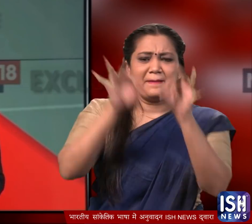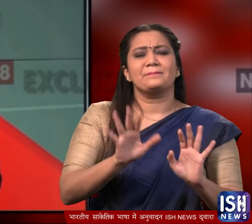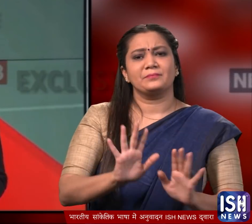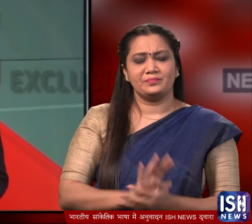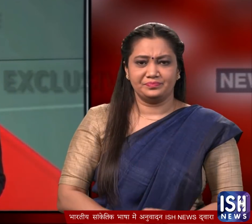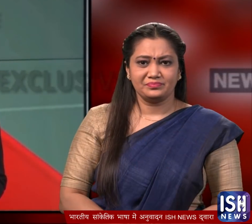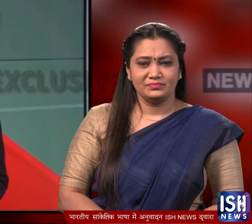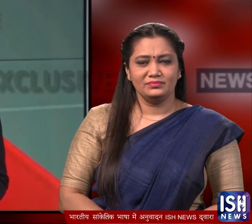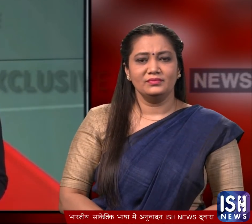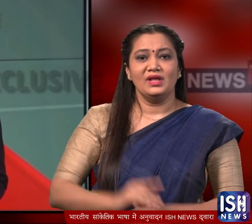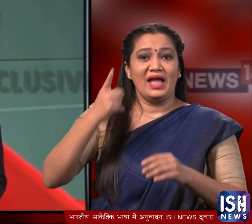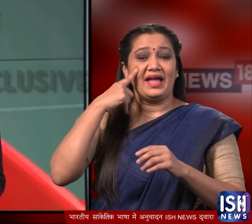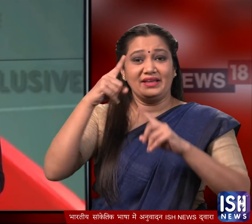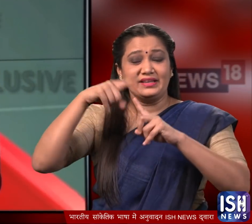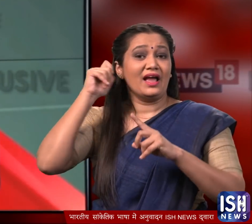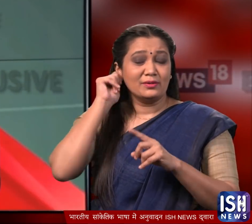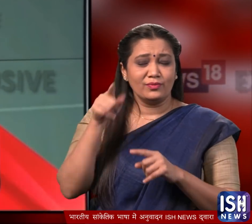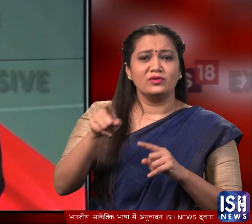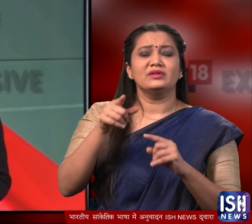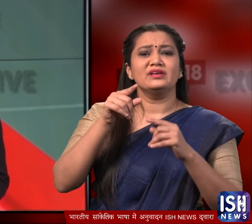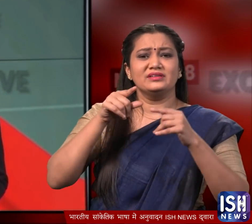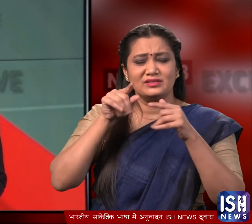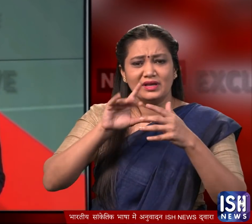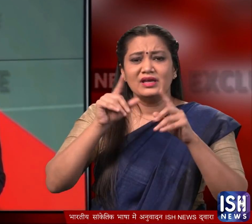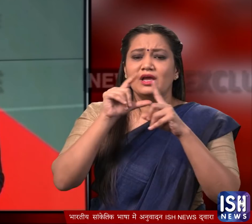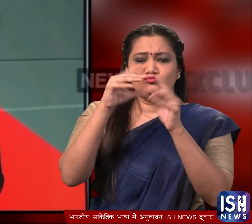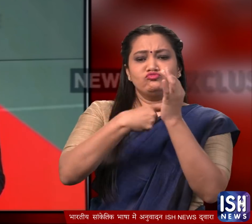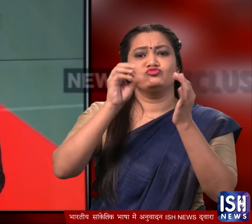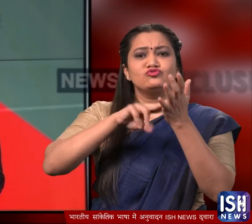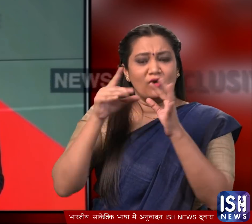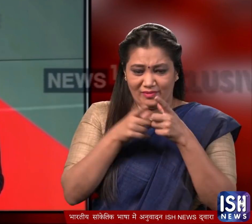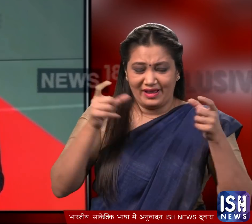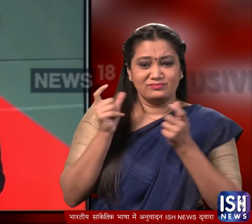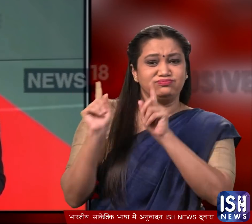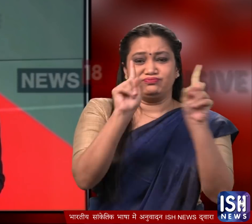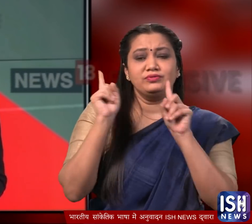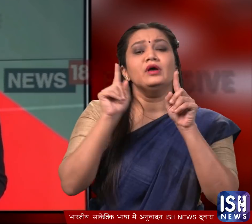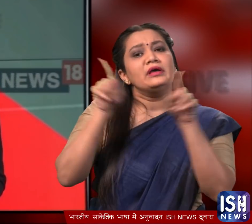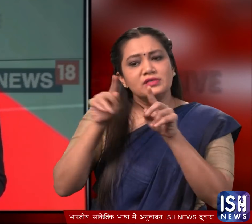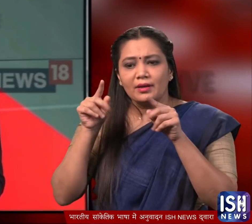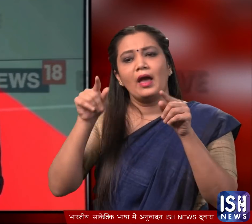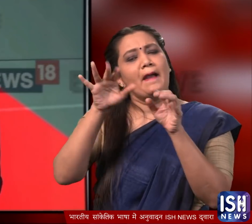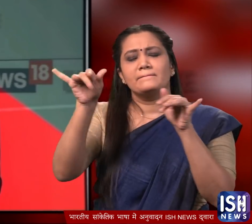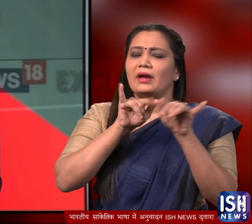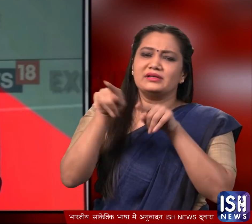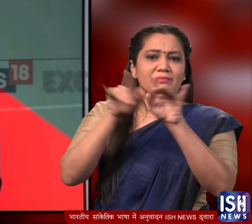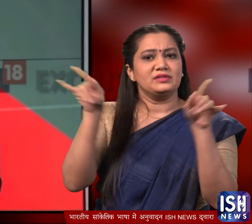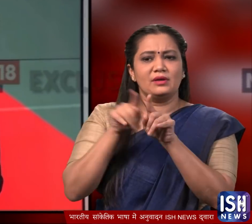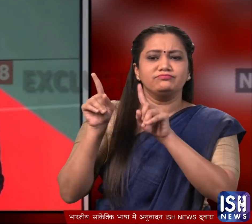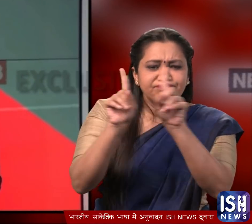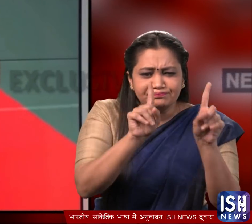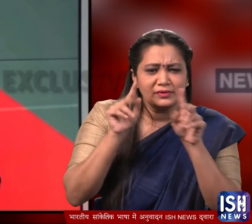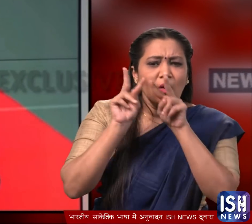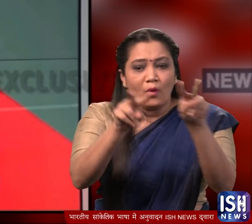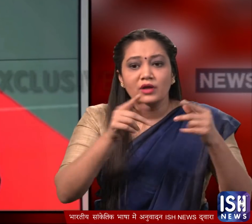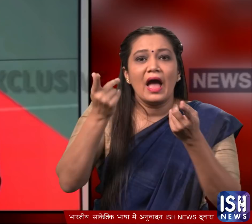सौबात की एक बात यह है कि IIT कानपुर में बना ये हेलीकॉप्टर ड्रोन जैसा ही है, जिसका इस्तेमाल निगरानी करने और किसी आपदा के समय